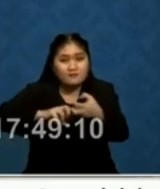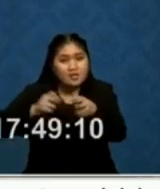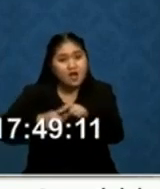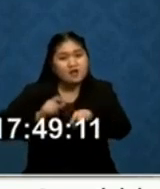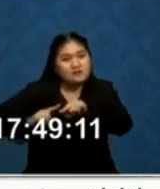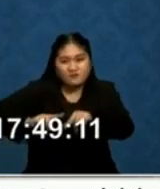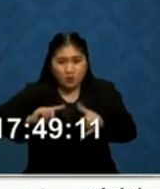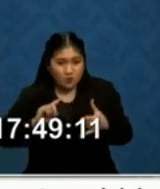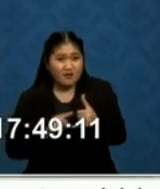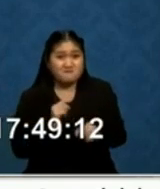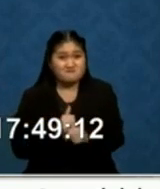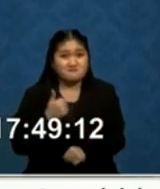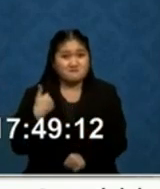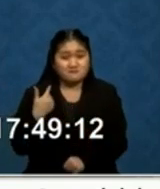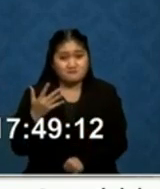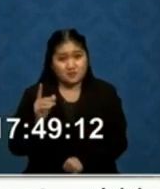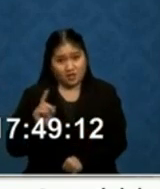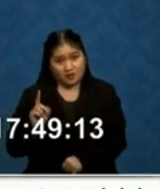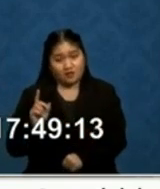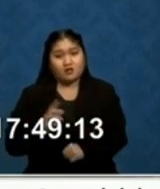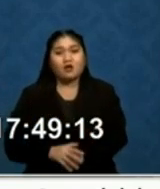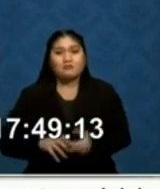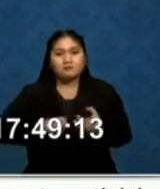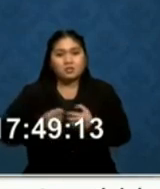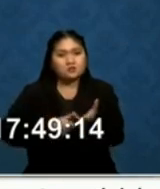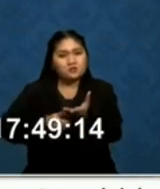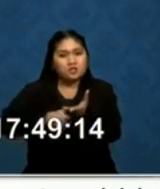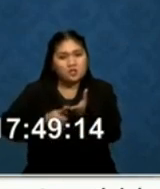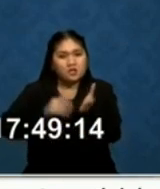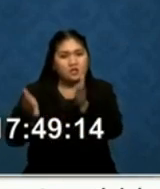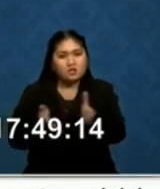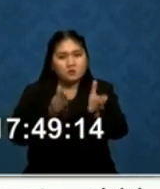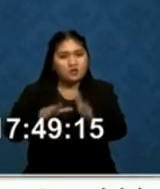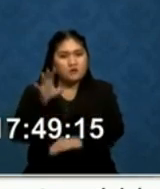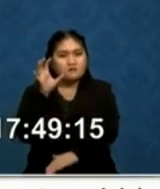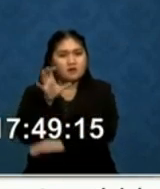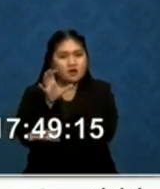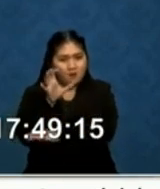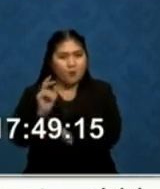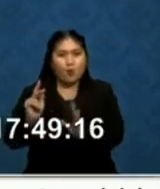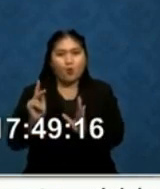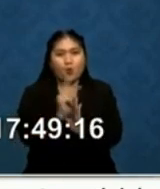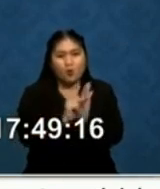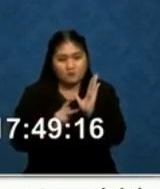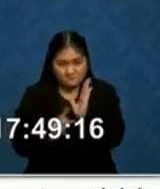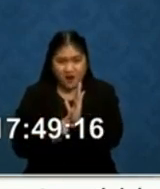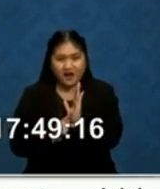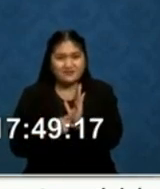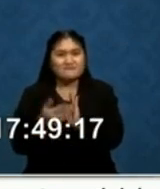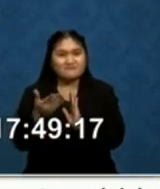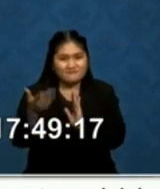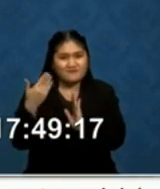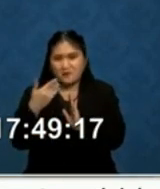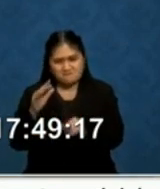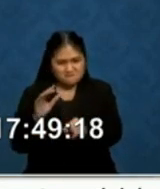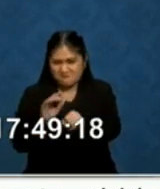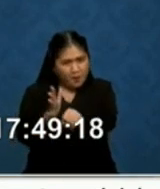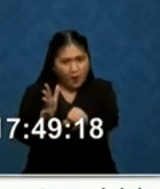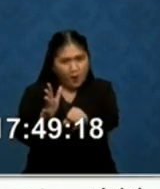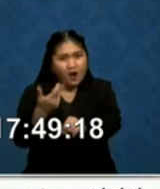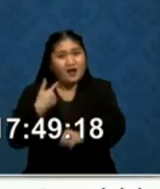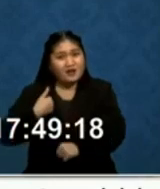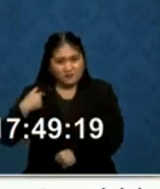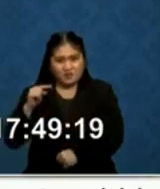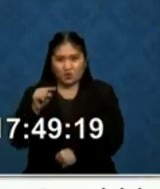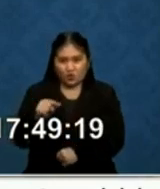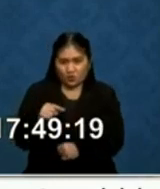ความรุนแรงนี้หรือไม่ปัญหาที่จะต้องแก้ไขกระบวนการการบังคับใช้กฎหมายค่ะ เพราะตัวบทอย่างเดียวมันไม่พอและหนึ่งในก